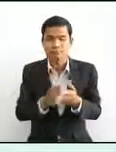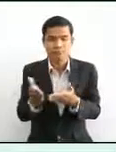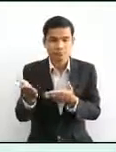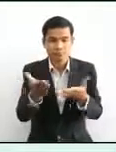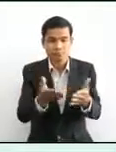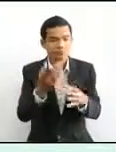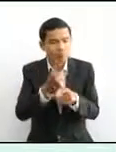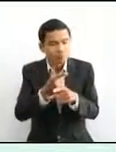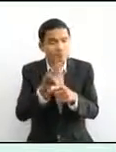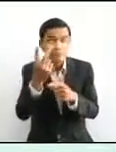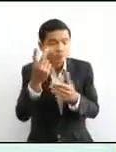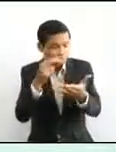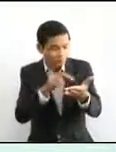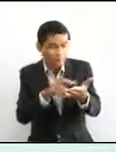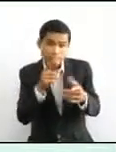mới đôi khi nè ớt con.